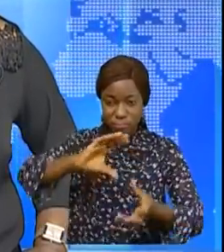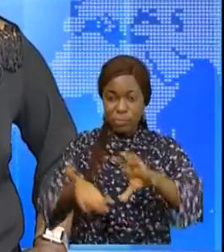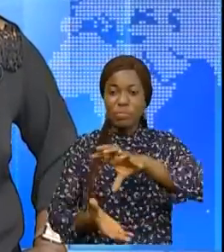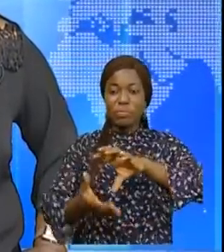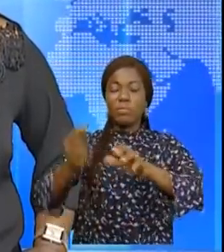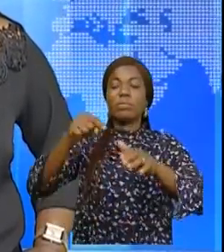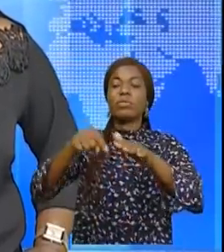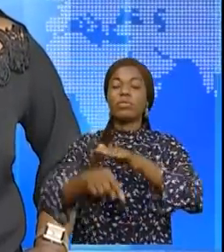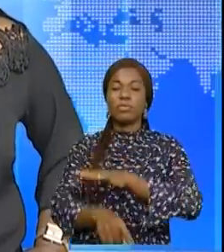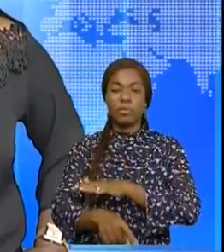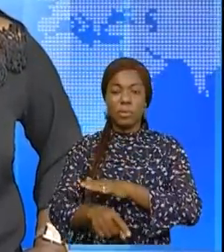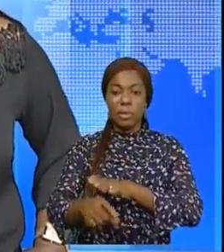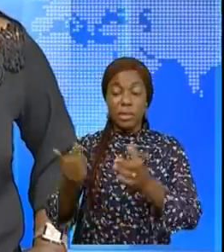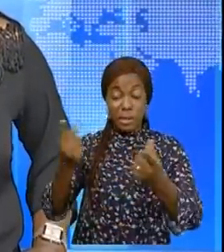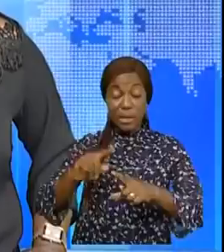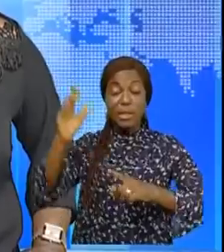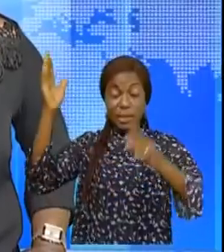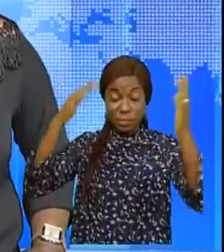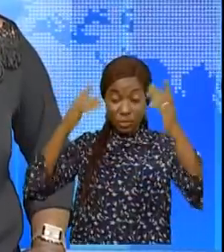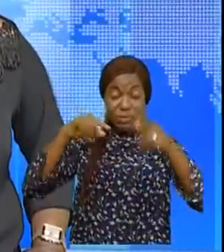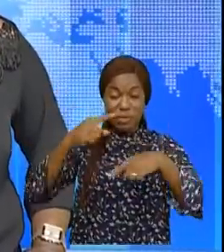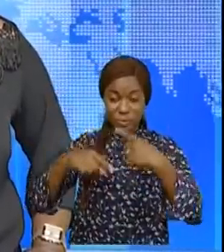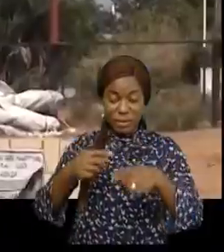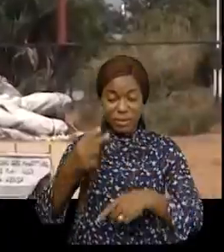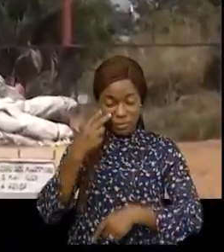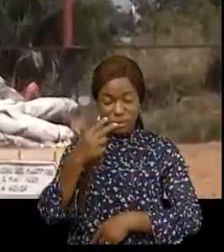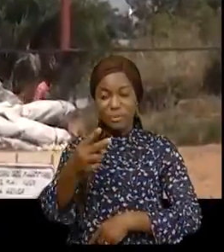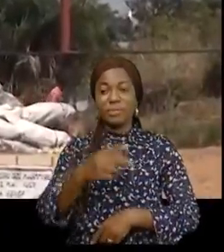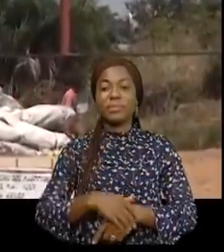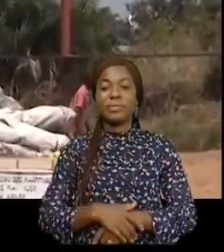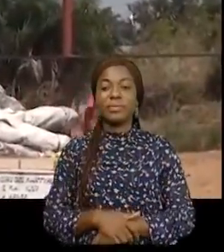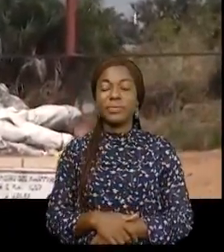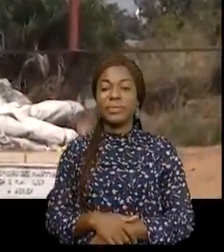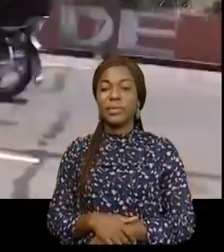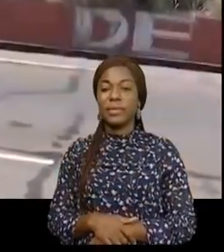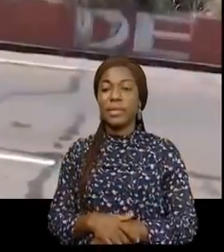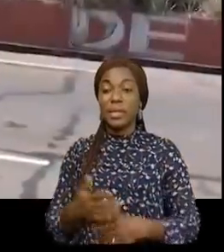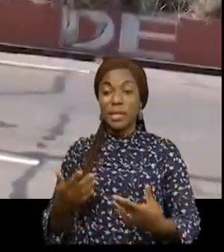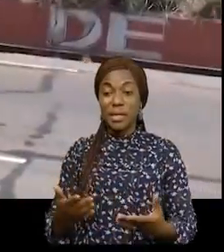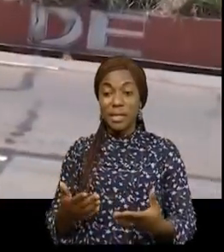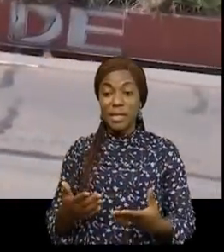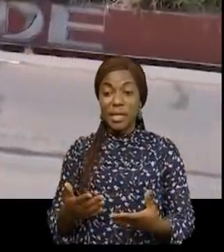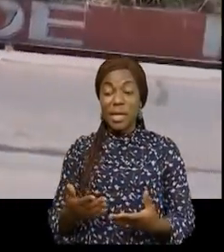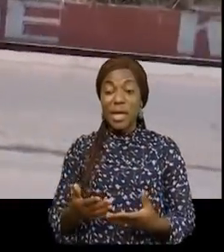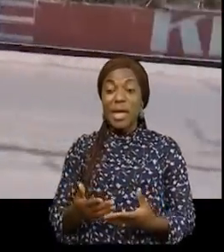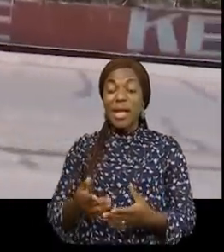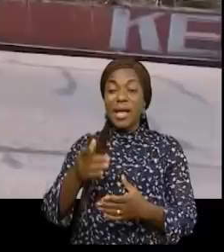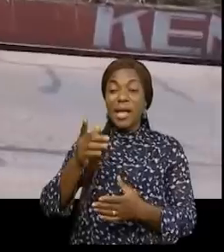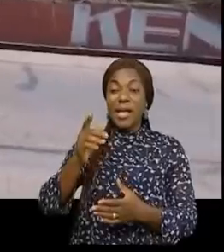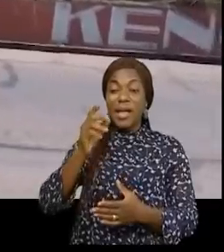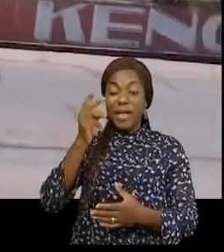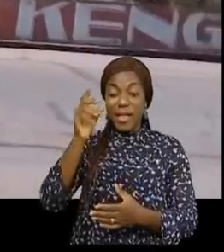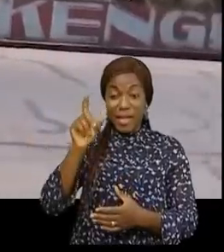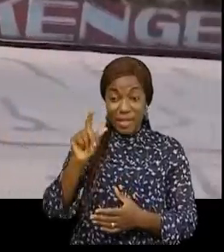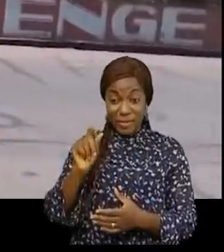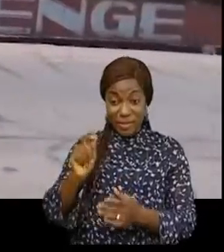à l'arrivée de la saison de pluie. Située à 65 km de la capitale Kinshasa, la ville de Kenge, chef-lieu de la